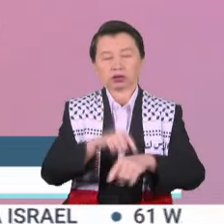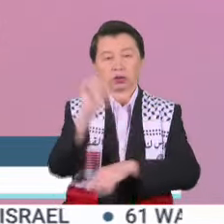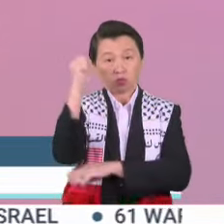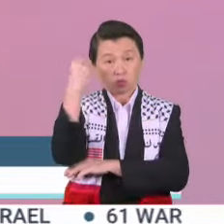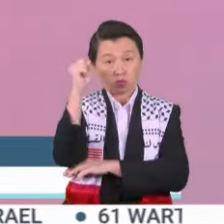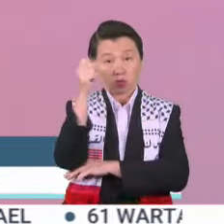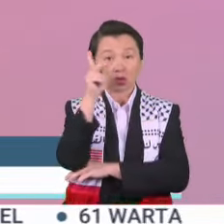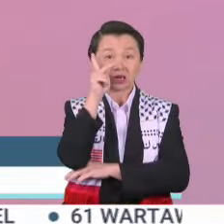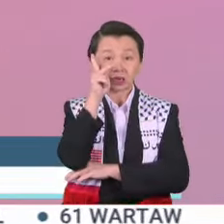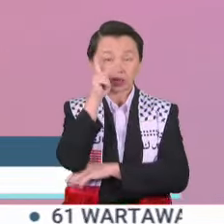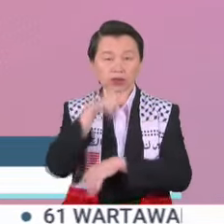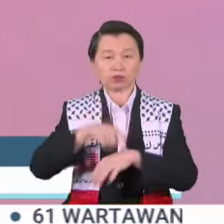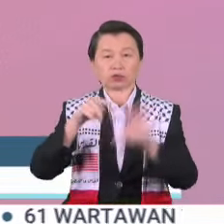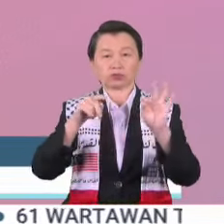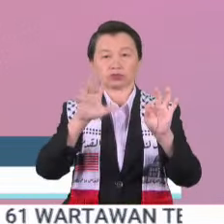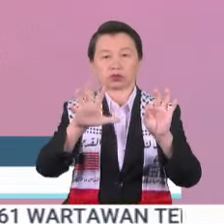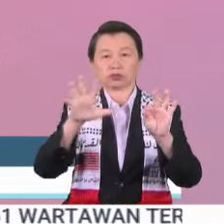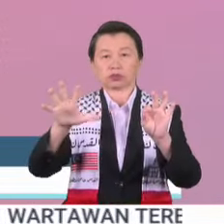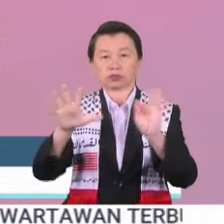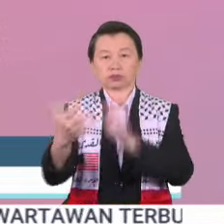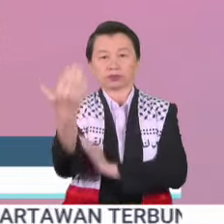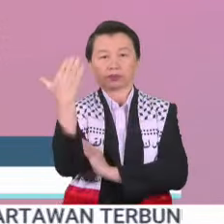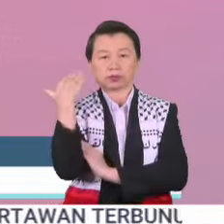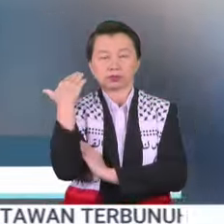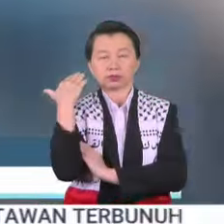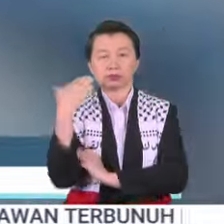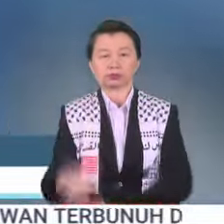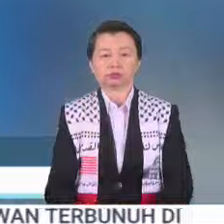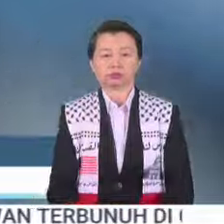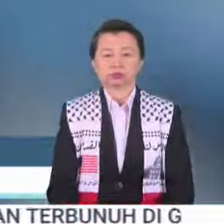Sena, Kedah kira-kira 9.55 pagi tadi.